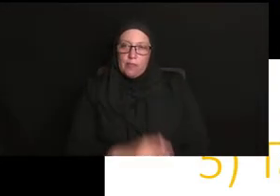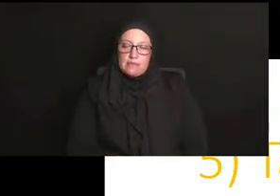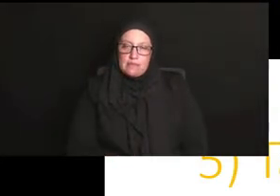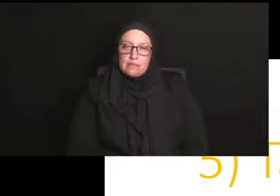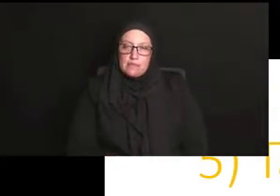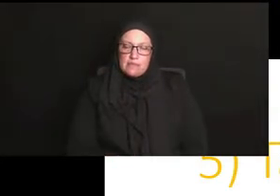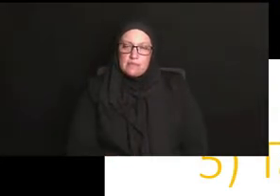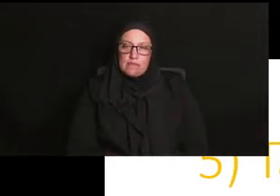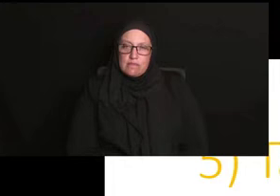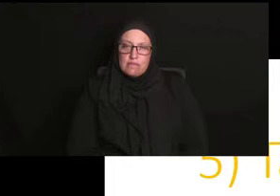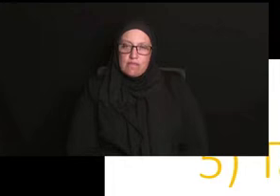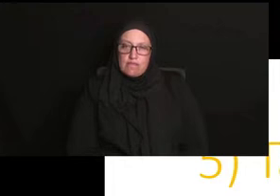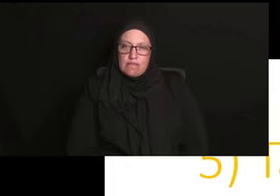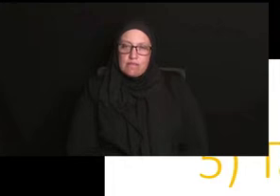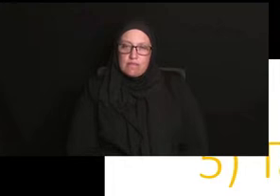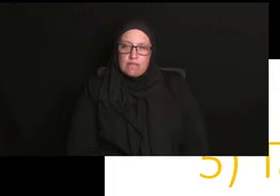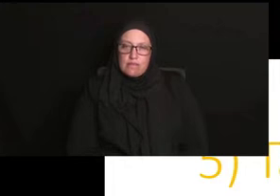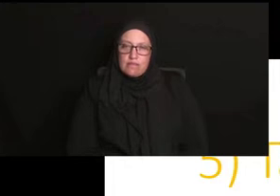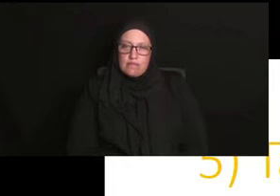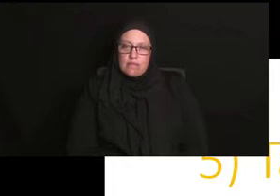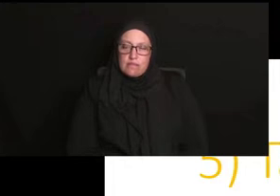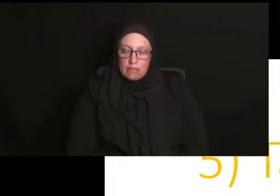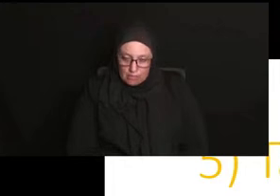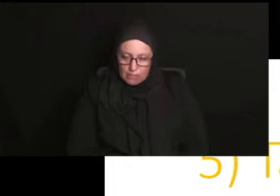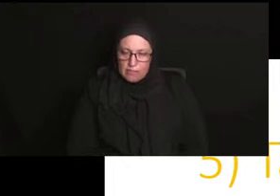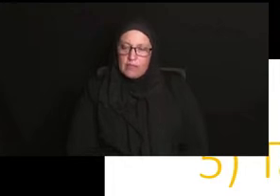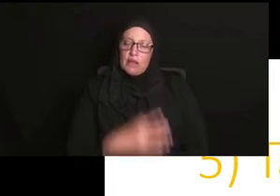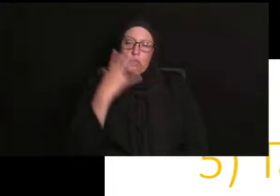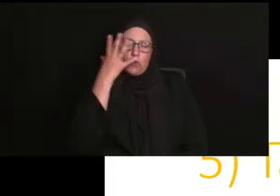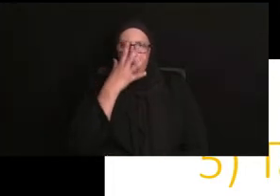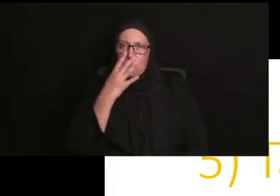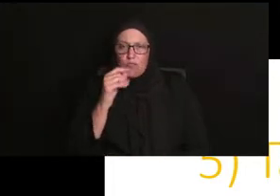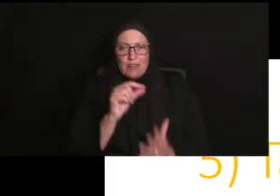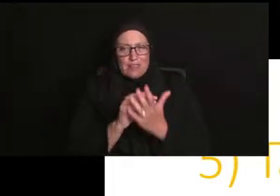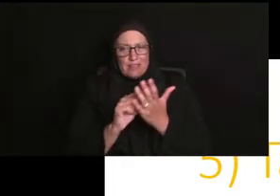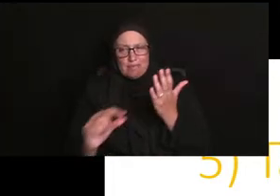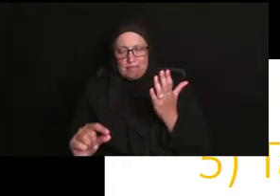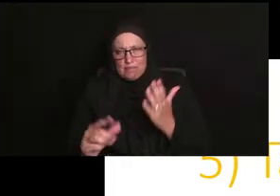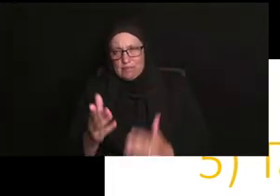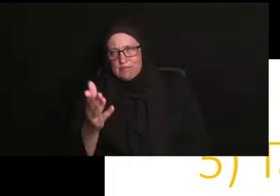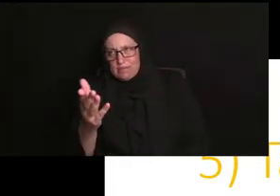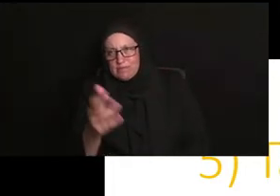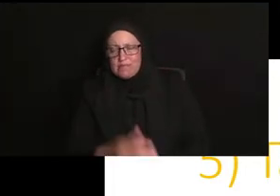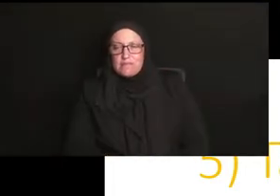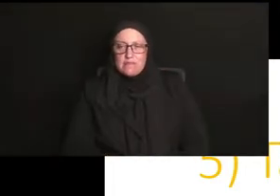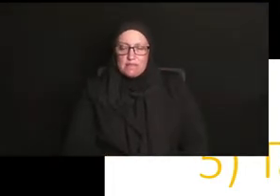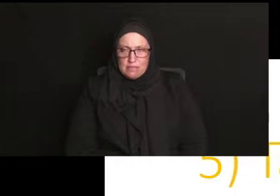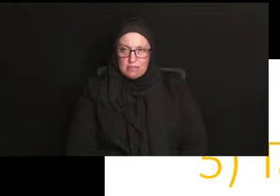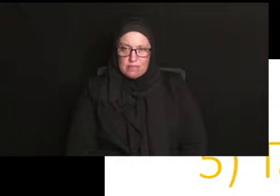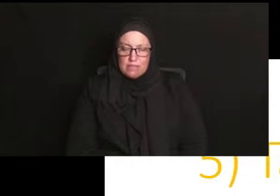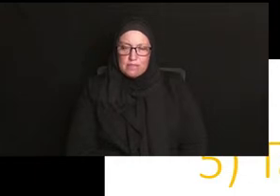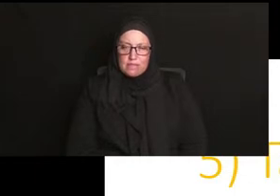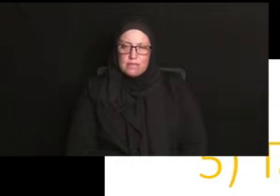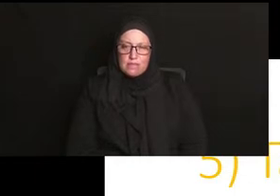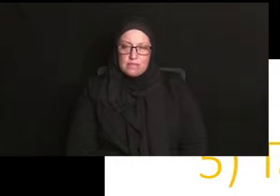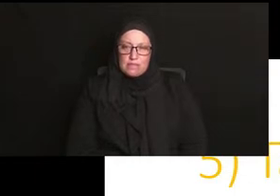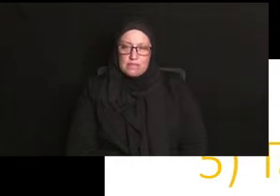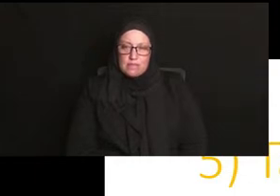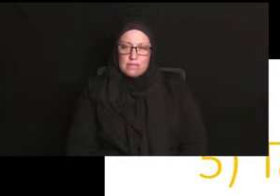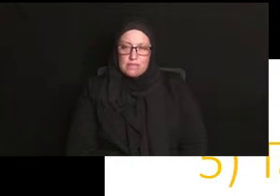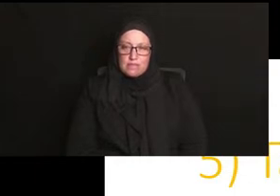I don't have the ayah here, Hussein. Yes, I do. The ayah is, وَاللَّهُ أَخْرَجَكُمْ مِنْ بُطُونِ